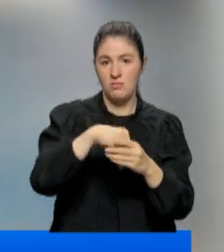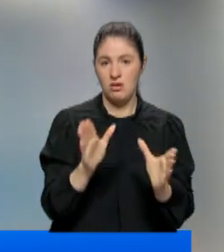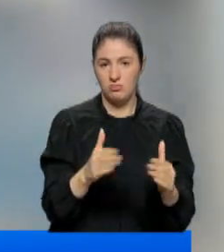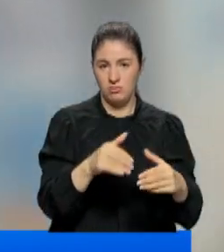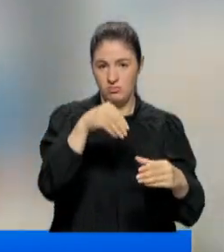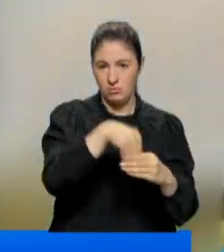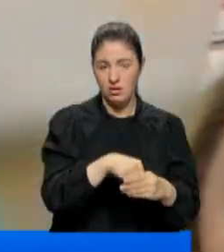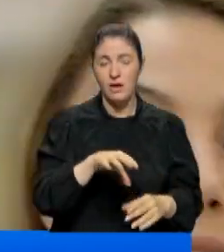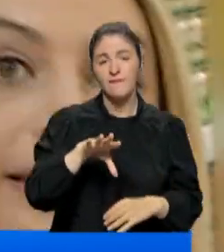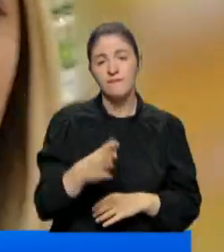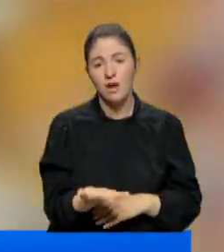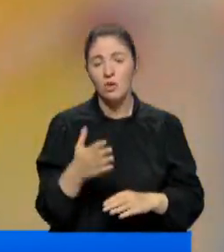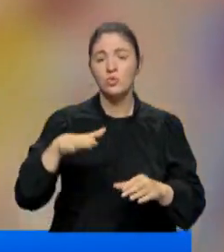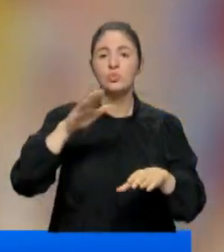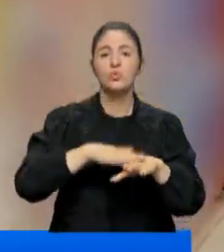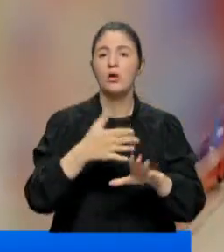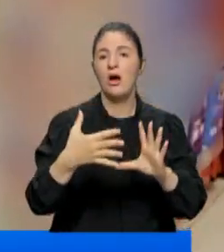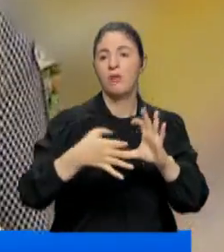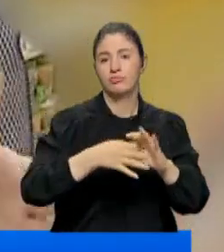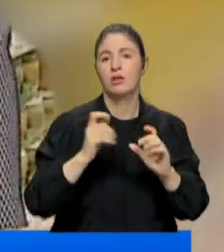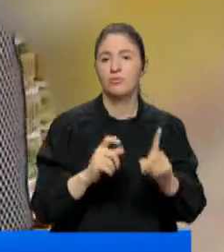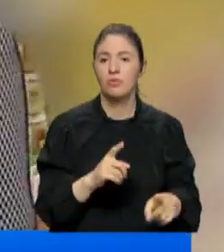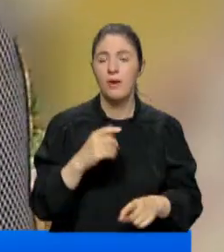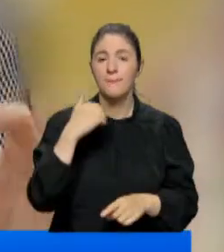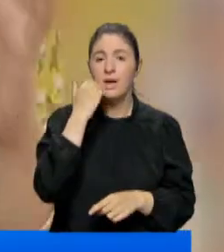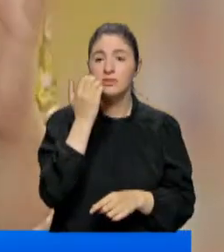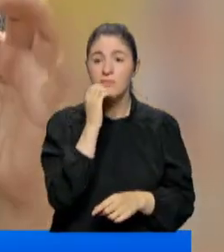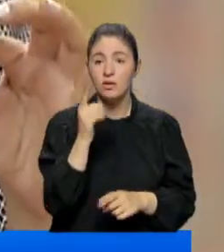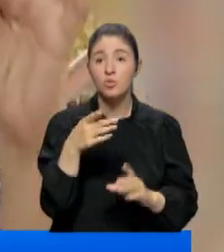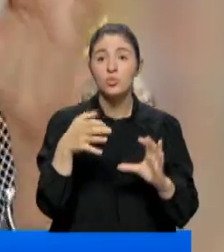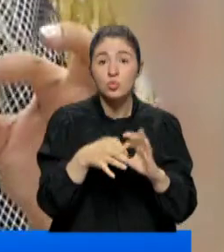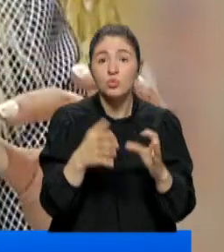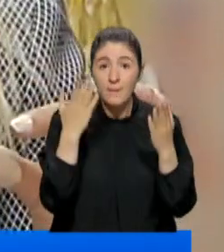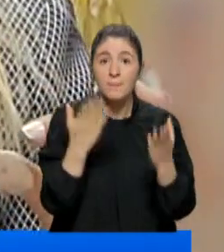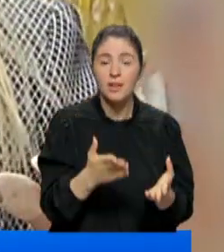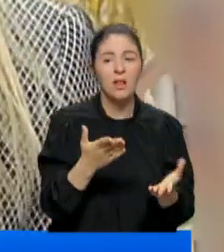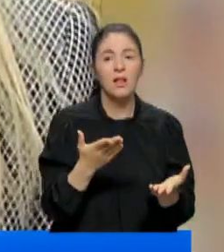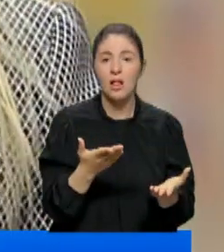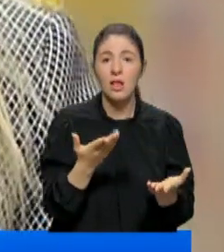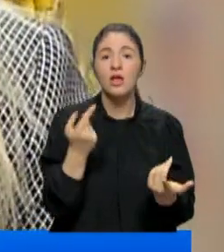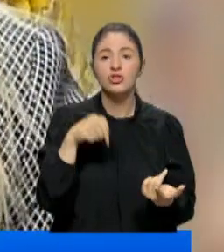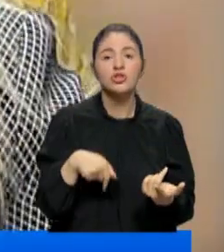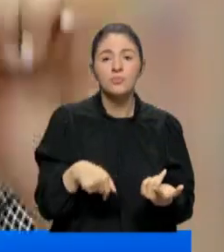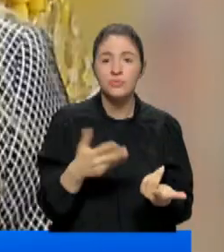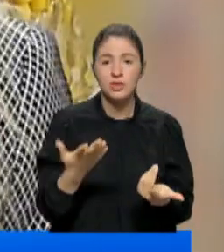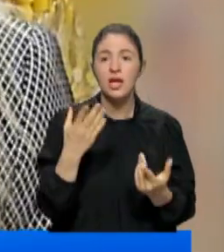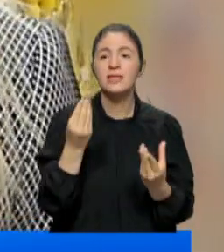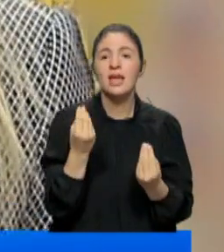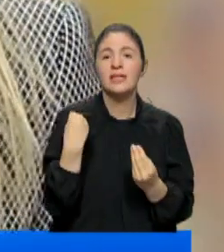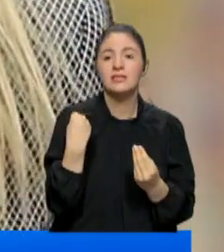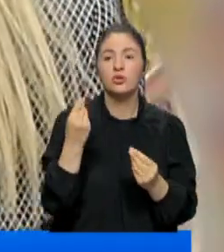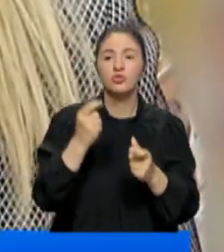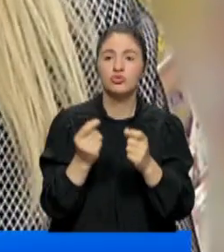kilitleniyor ya da üzerlerine alarm takılıyor. Beyaz peynirin üstüne dahi alarm takılmıştı. Şimdi çiğ süt de